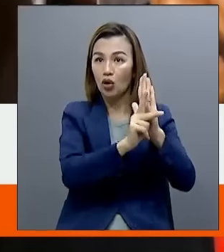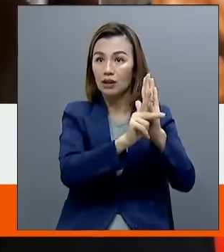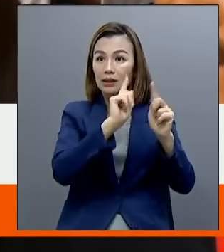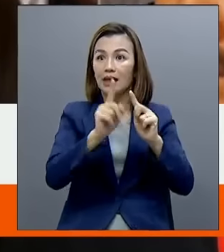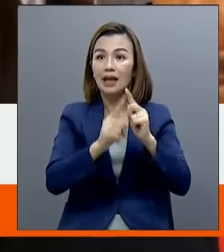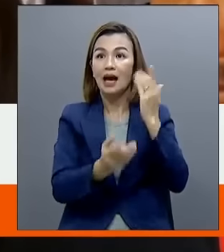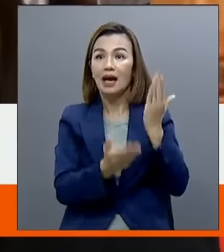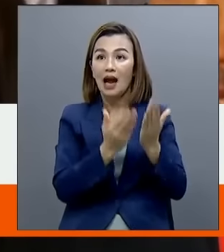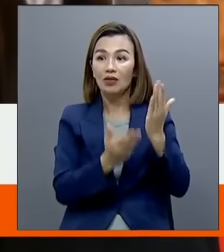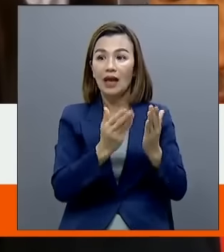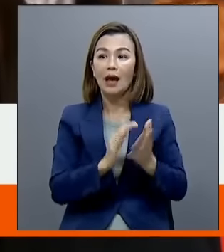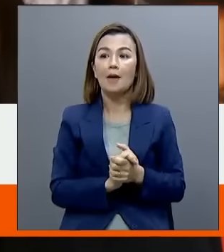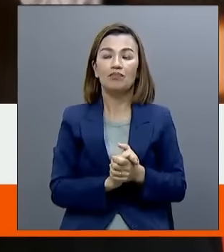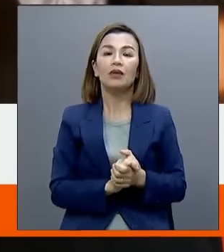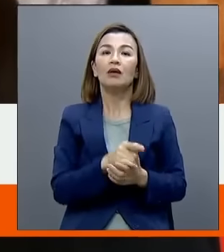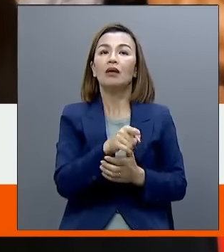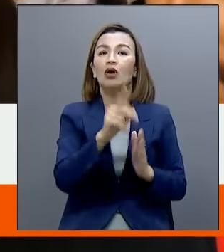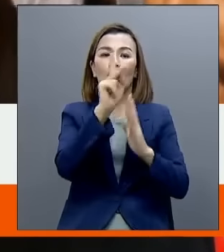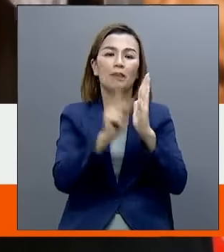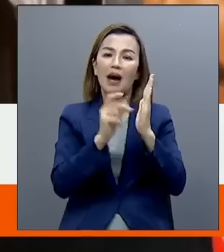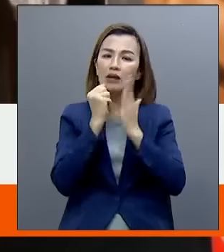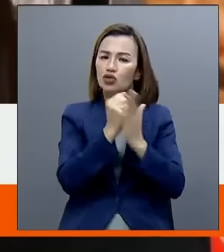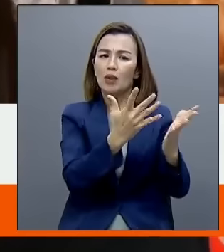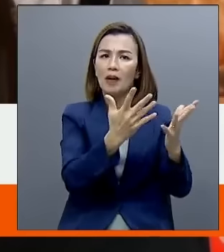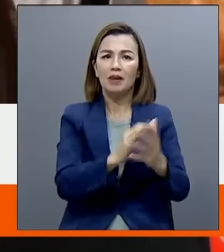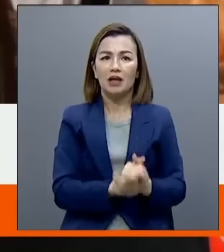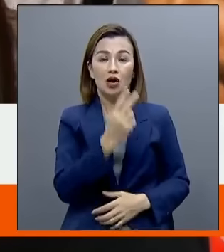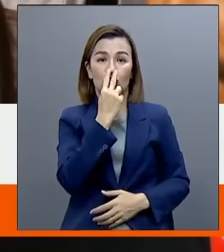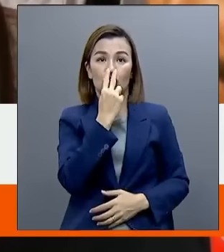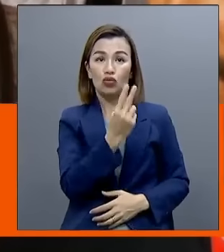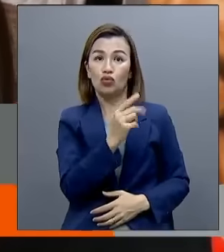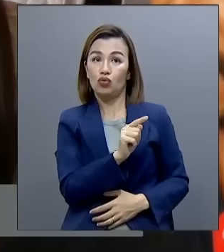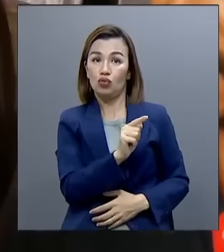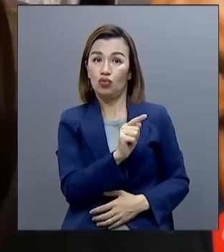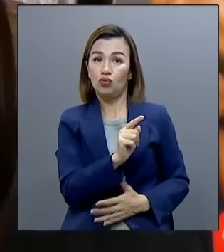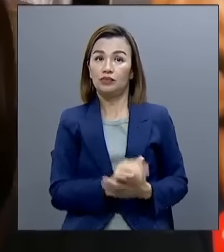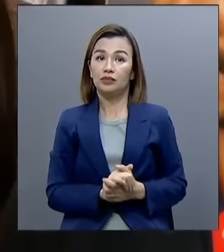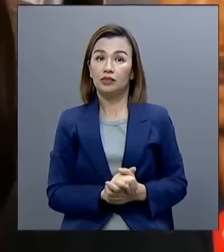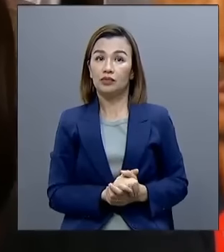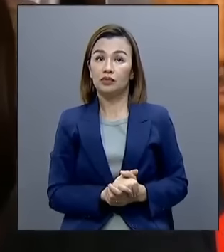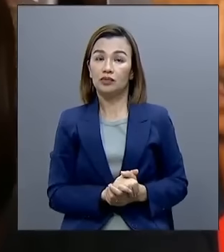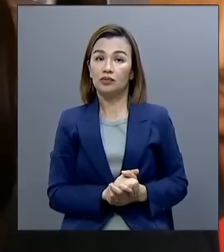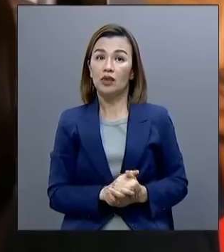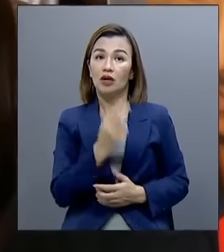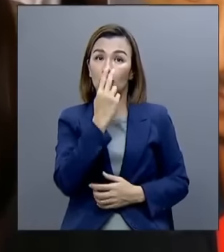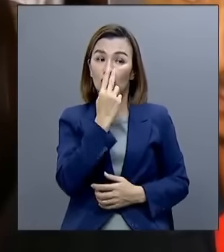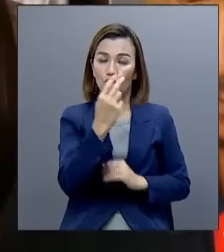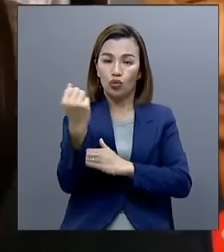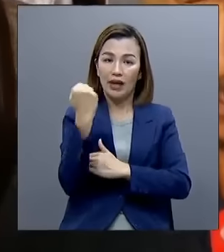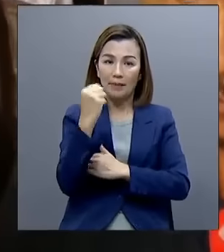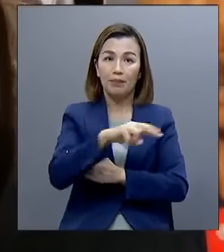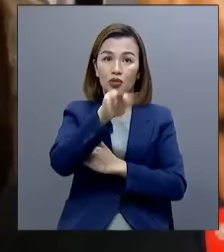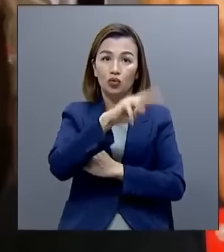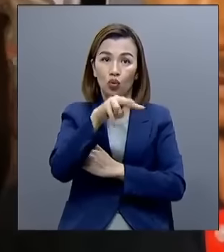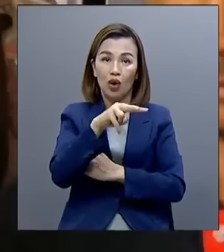การแก้ไขกฎหมายก็ไม่ได้ช่วยอะไรมากเราก็ต้องคอยอาจจะต้องไปนั่งเข้มในเรื่องของการ